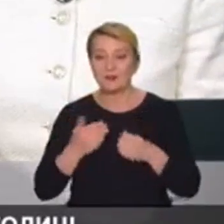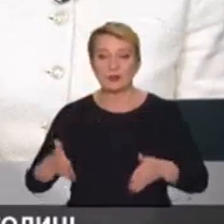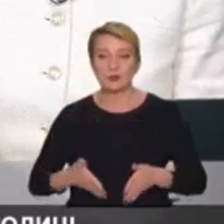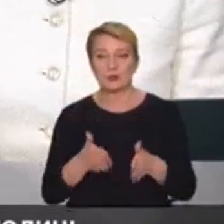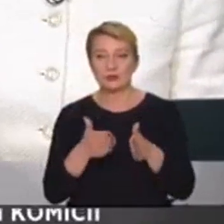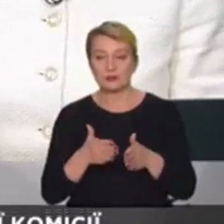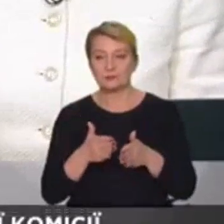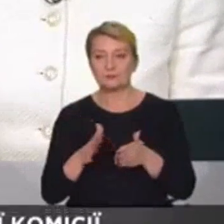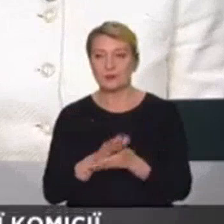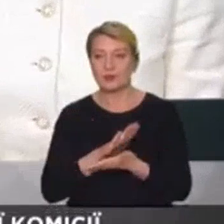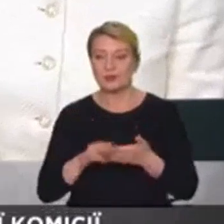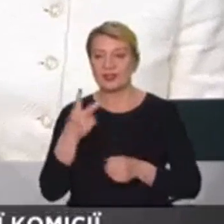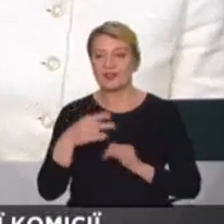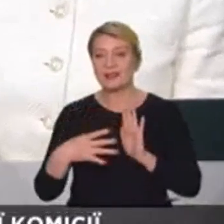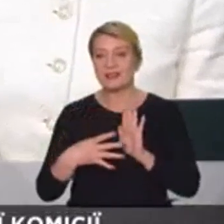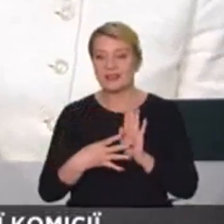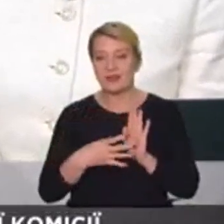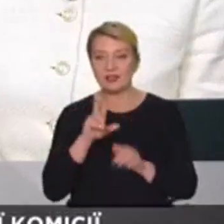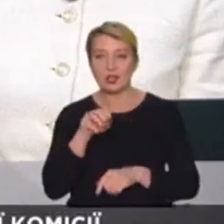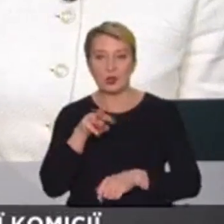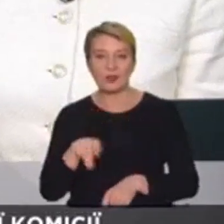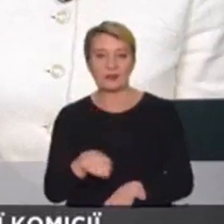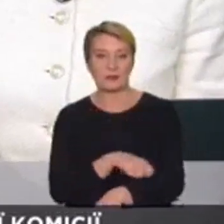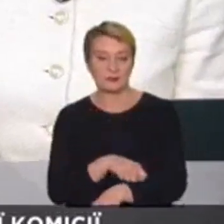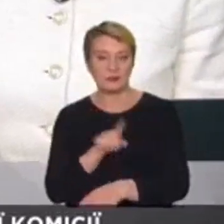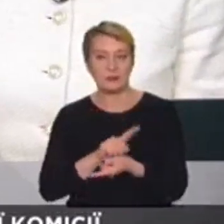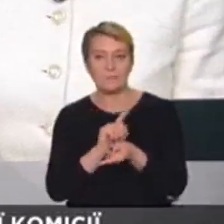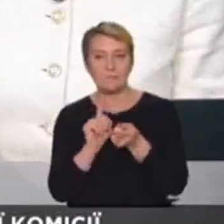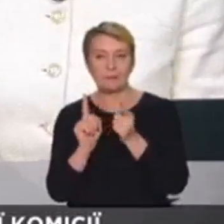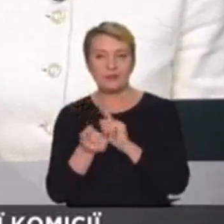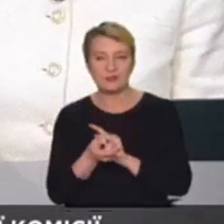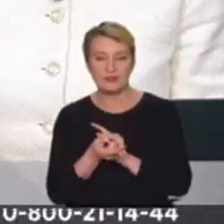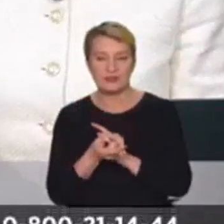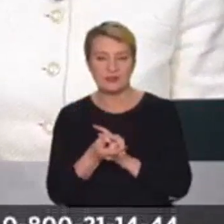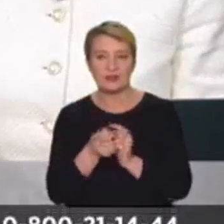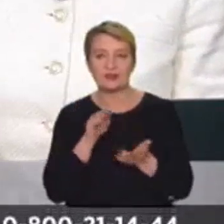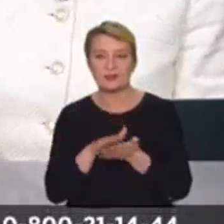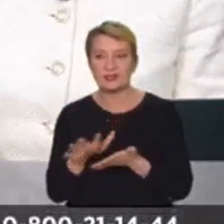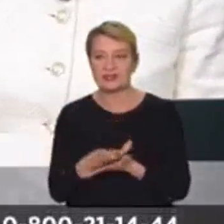кілометрів траси Київ-Чоп. Її рашистські загарбники перетворили на цвинтар знищеної техніки.